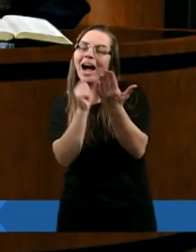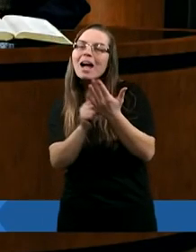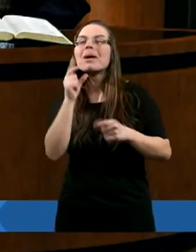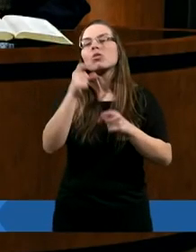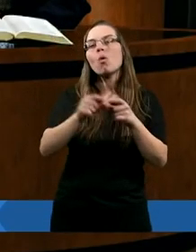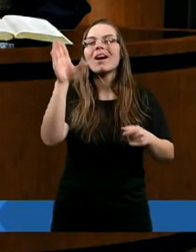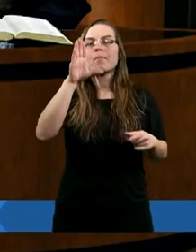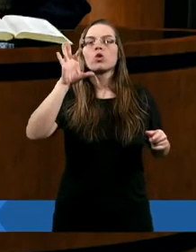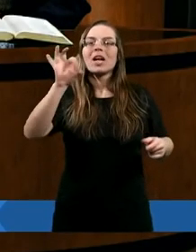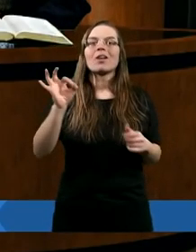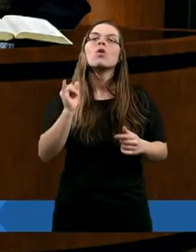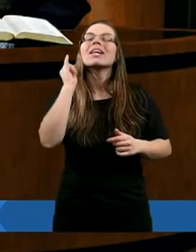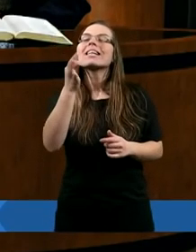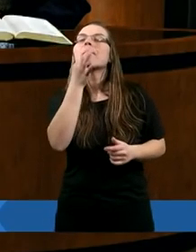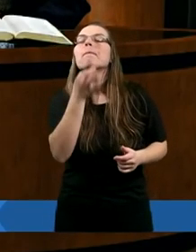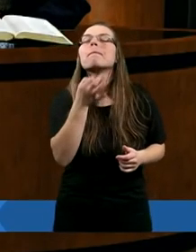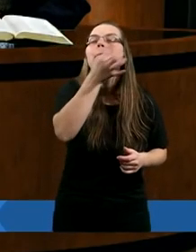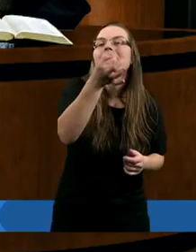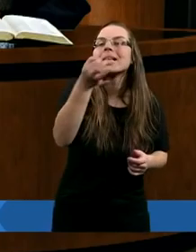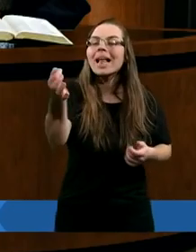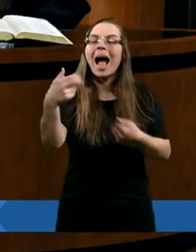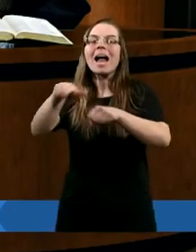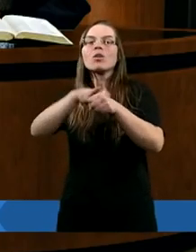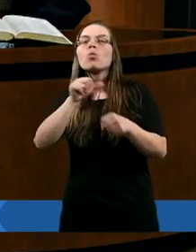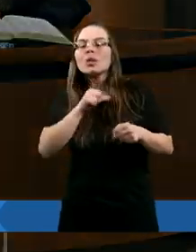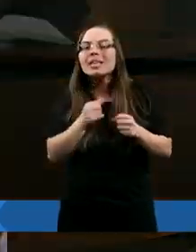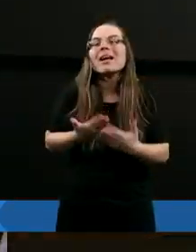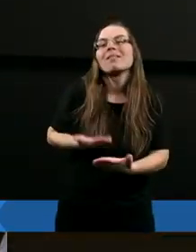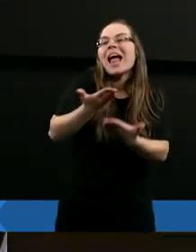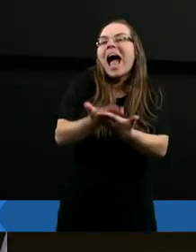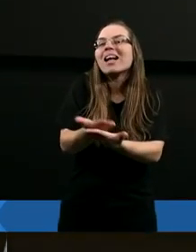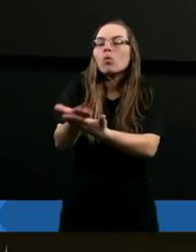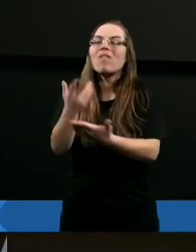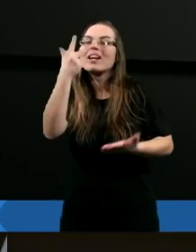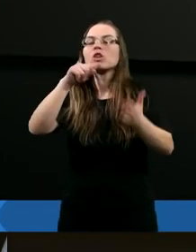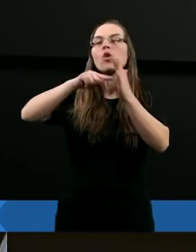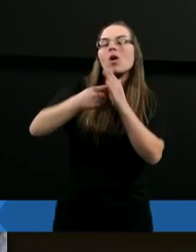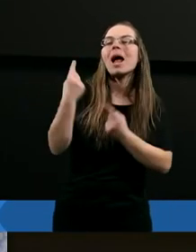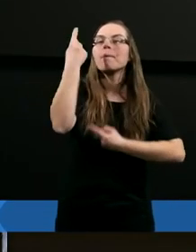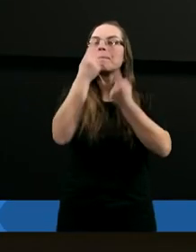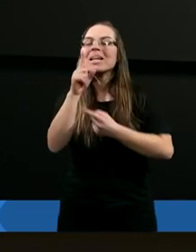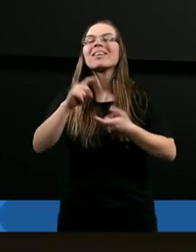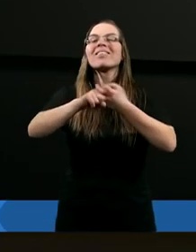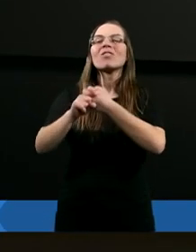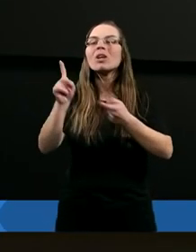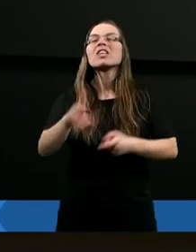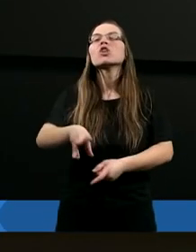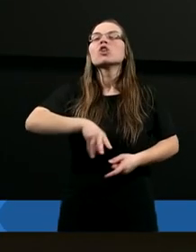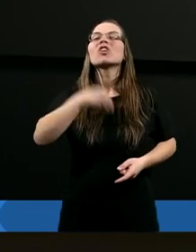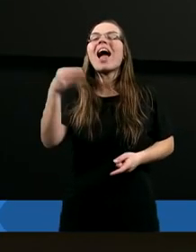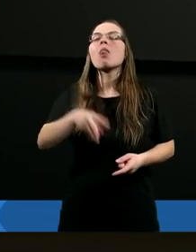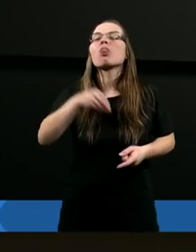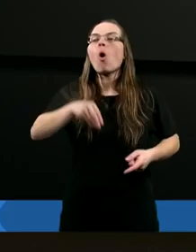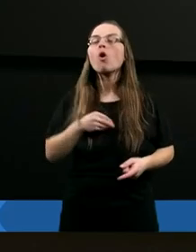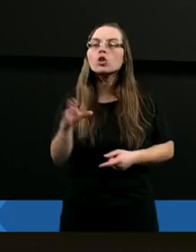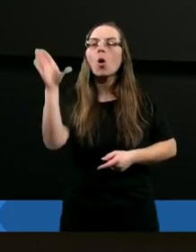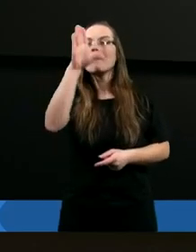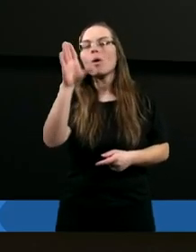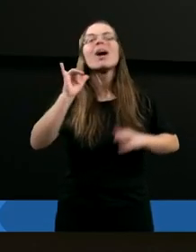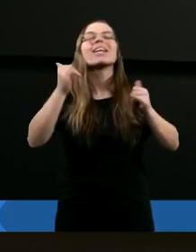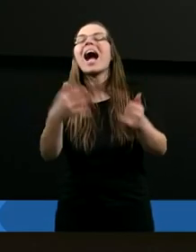Słowa Bożego. I pytanie, które nasuwa się, trzykrotna myśl związana ze świętością Boga. Jak